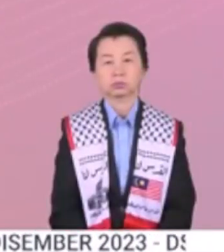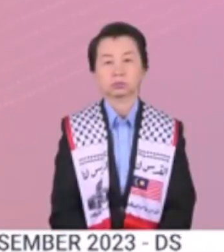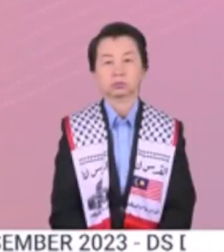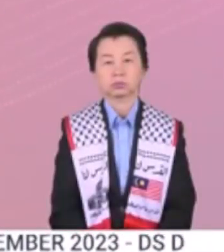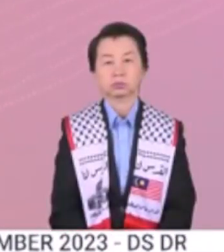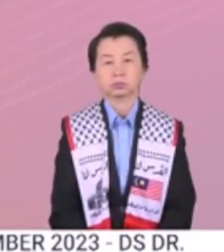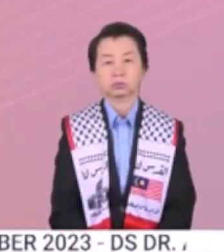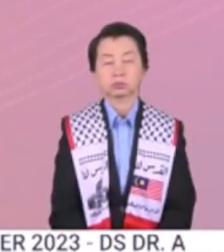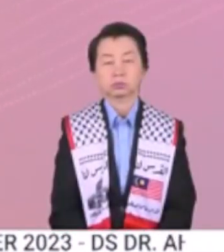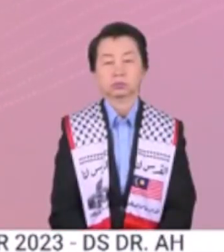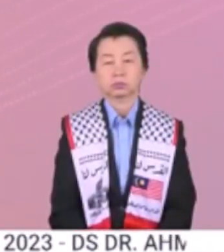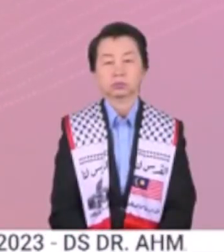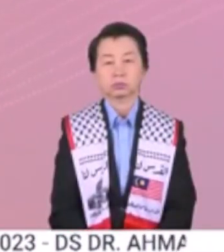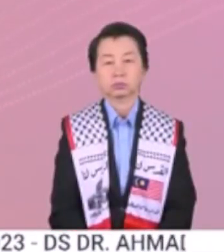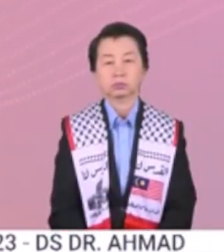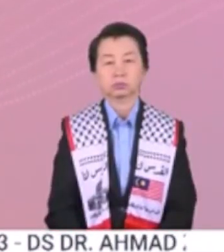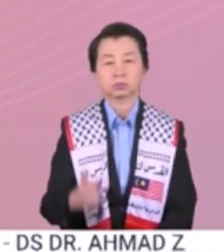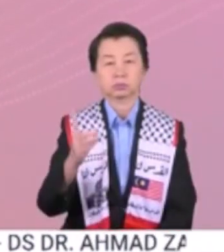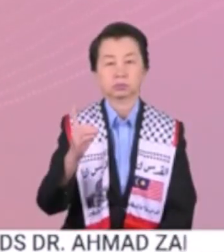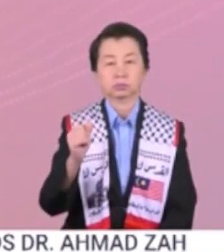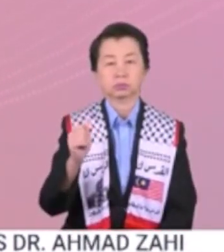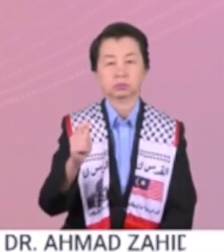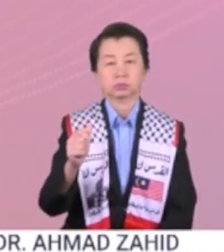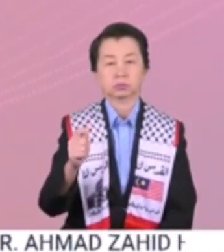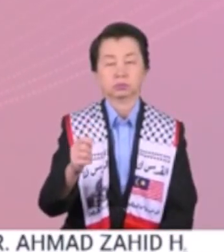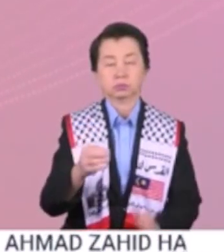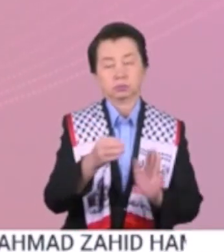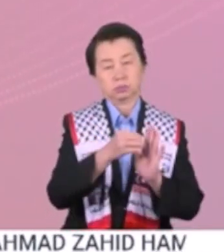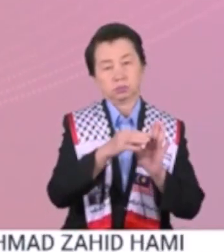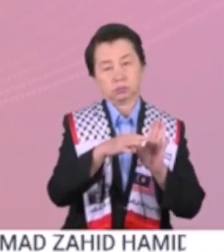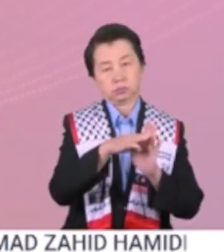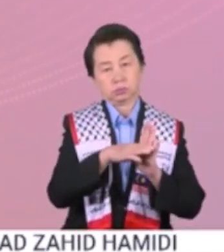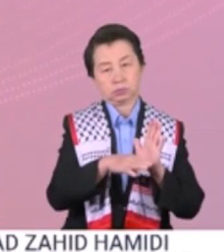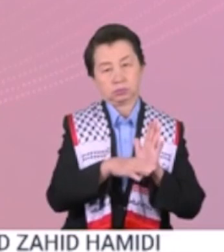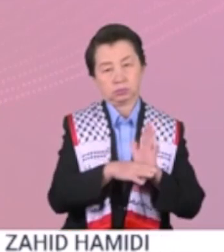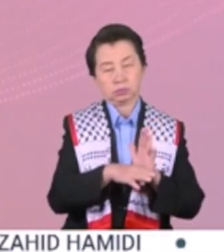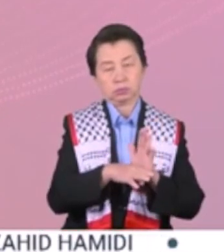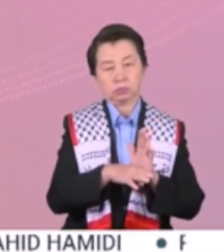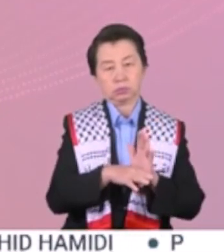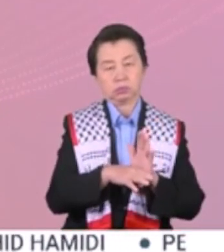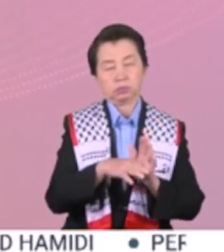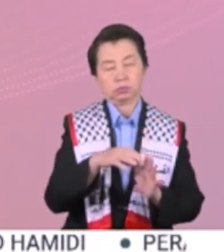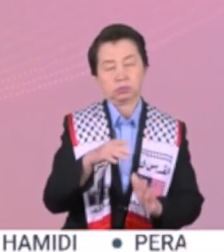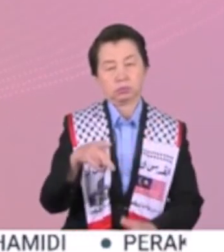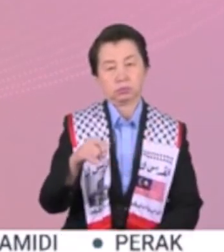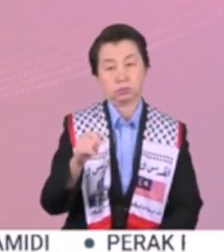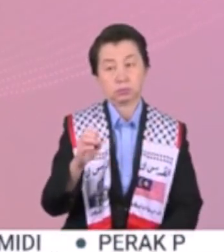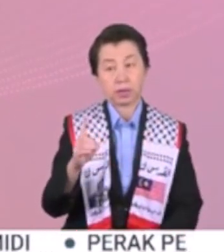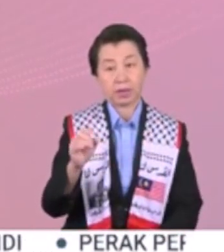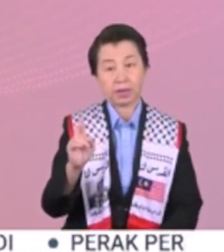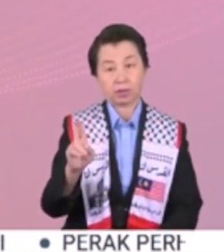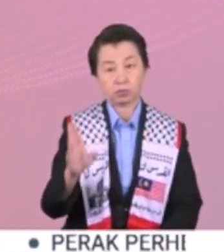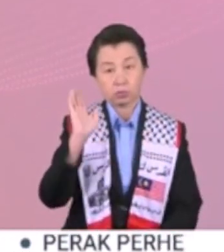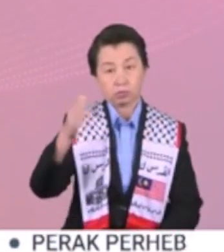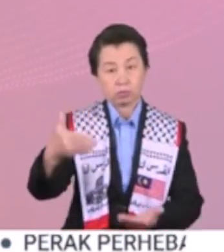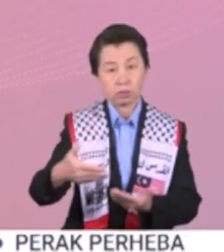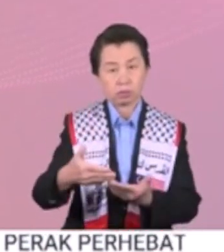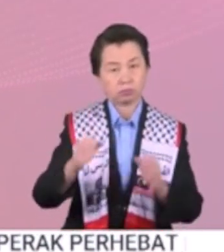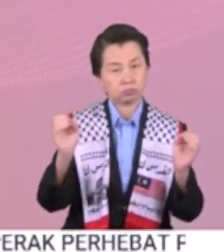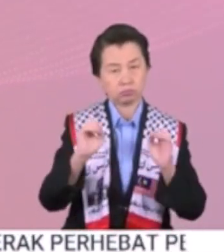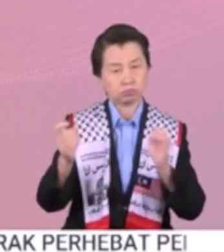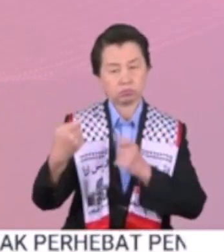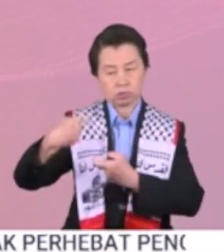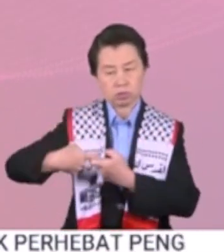baik kembali dalam berita wilayah data yang diselaras dalam sistem pakalan data utama padu yang bakal diperkenal tahun depan tiada